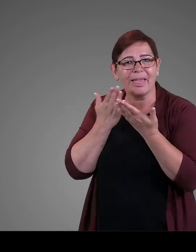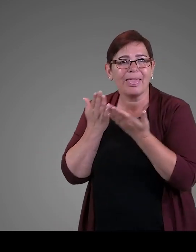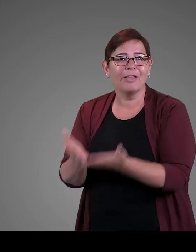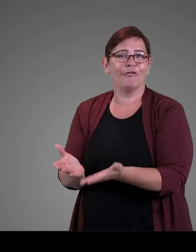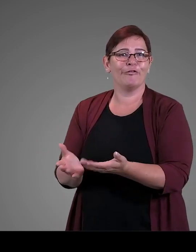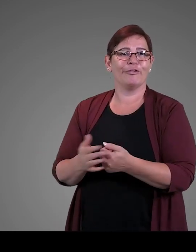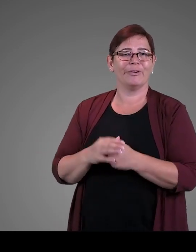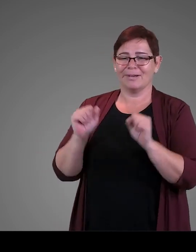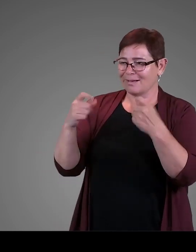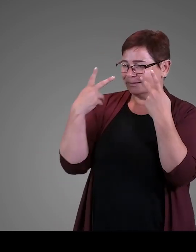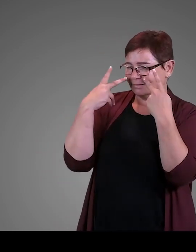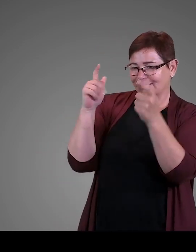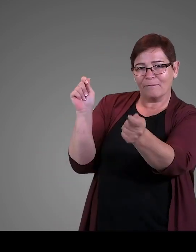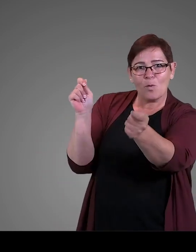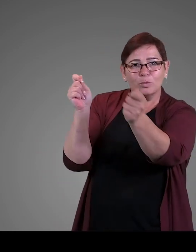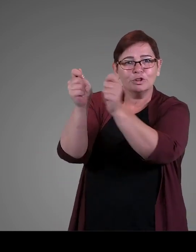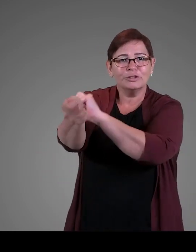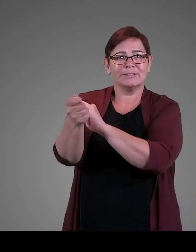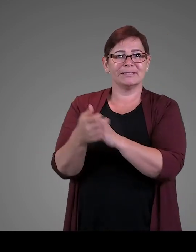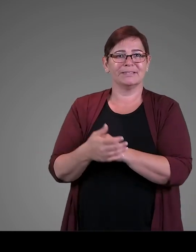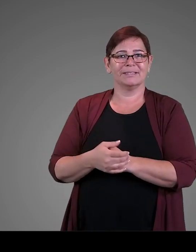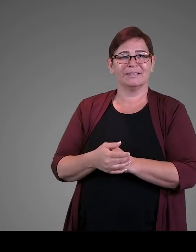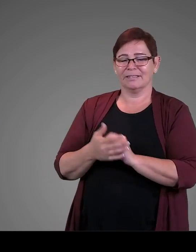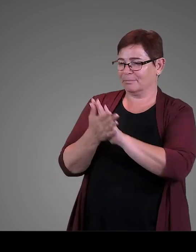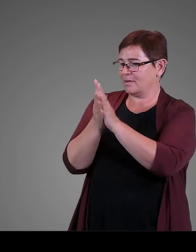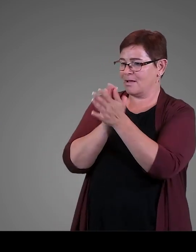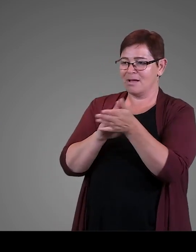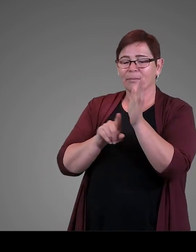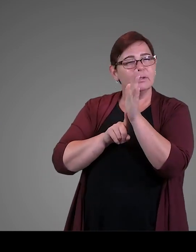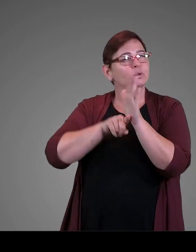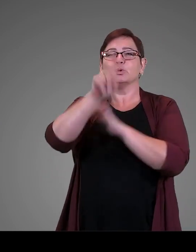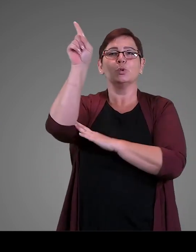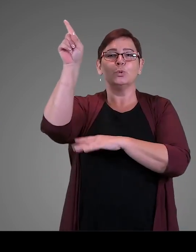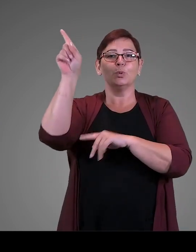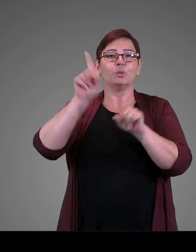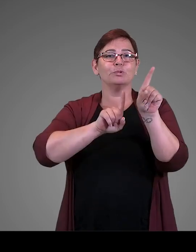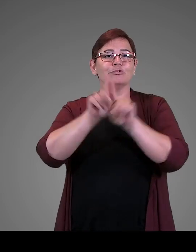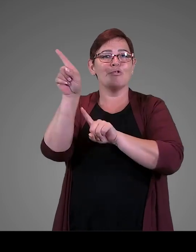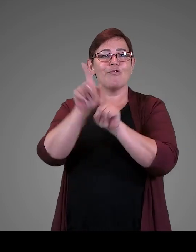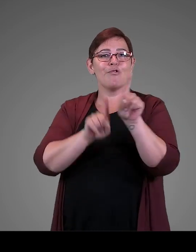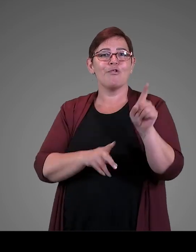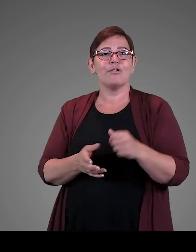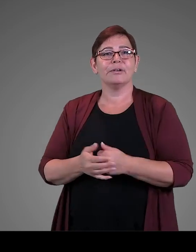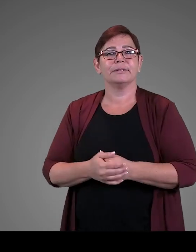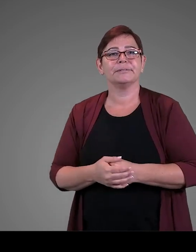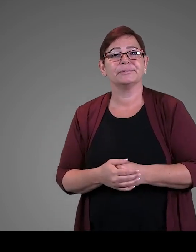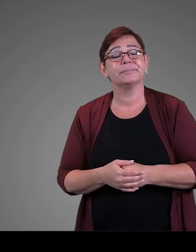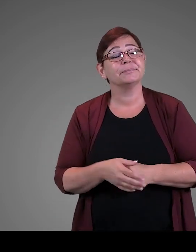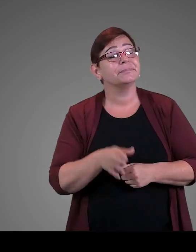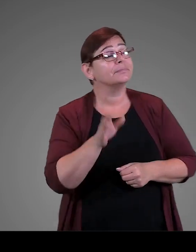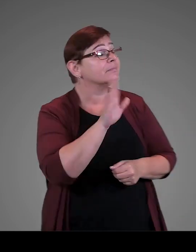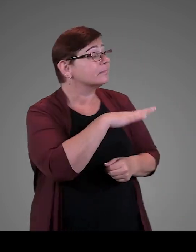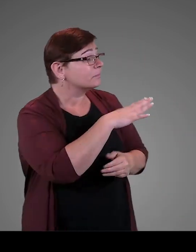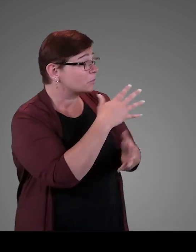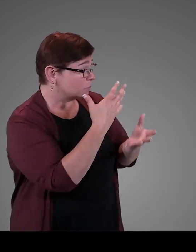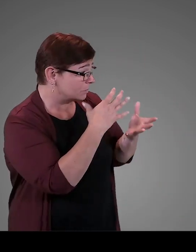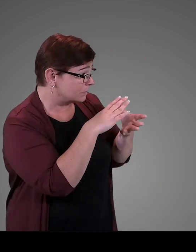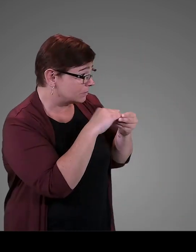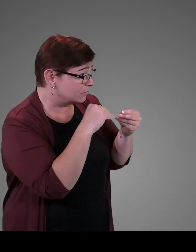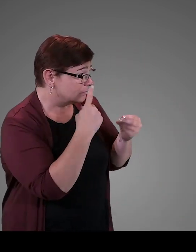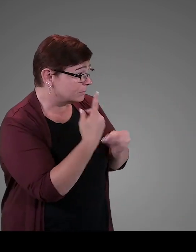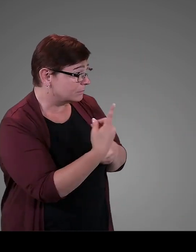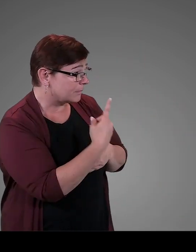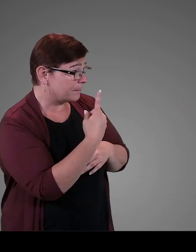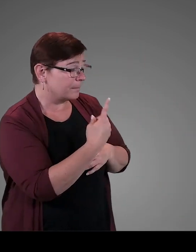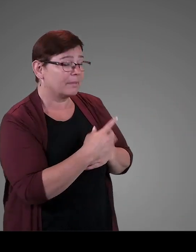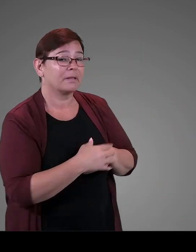parce qu'on voit l'évolution, et puis ça devient une étoile filante. Est-ce que tu voulais dire quelque chose? Oui, je